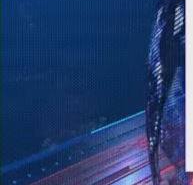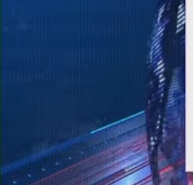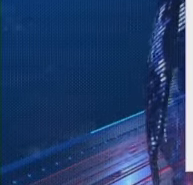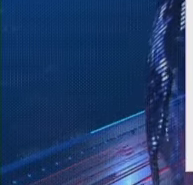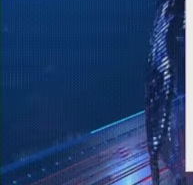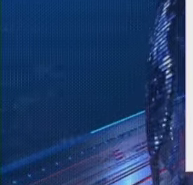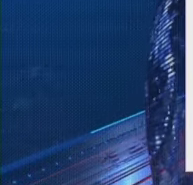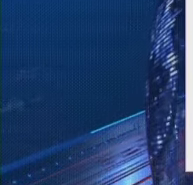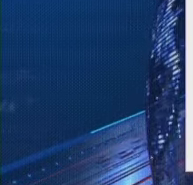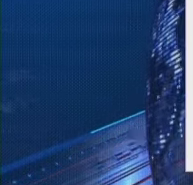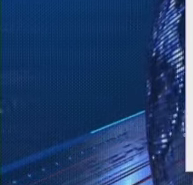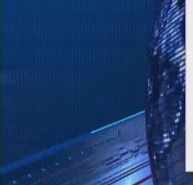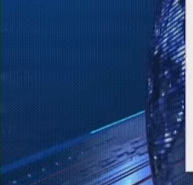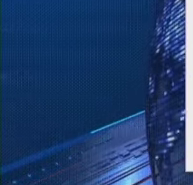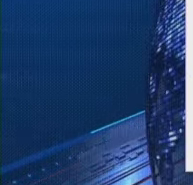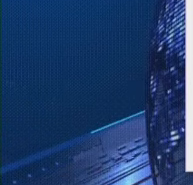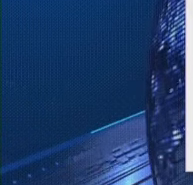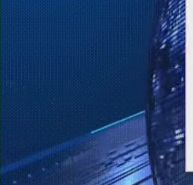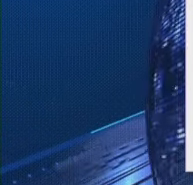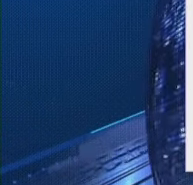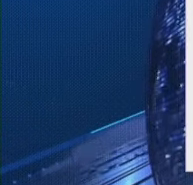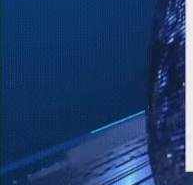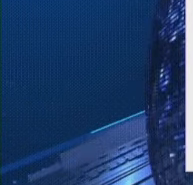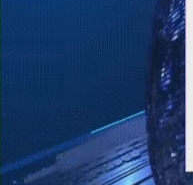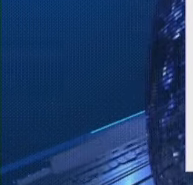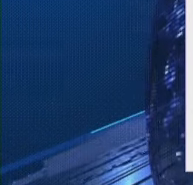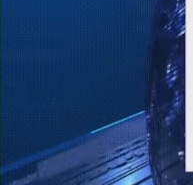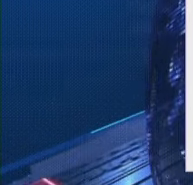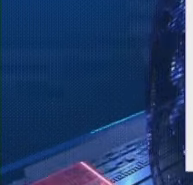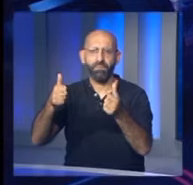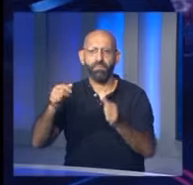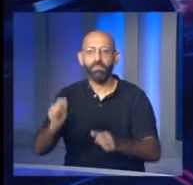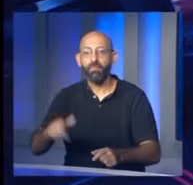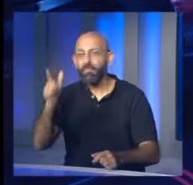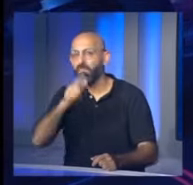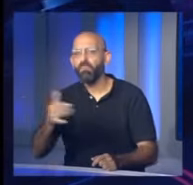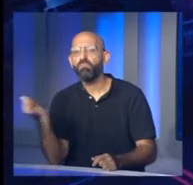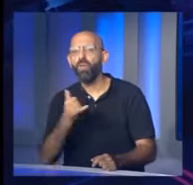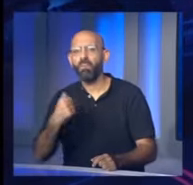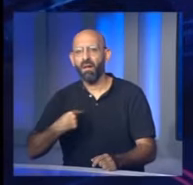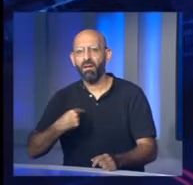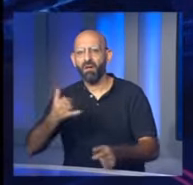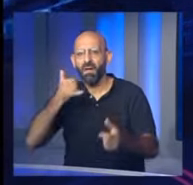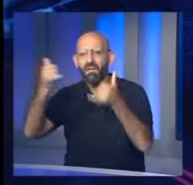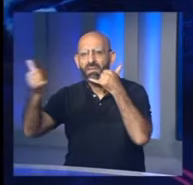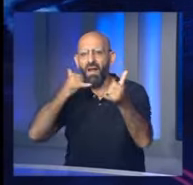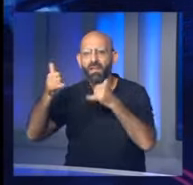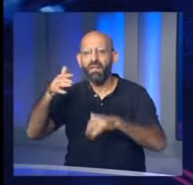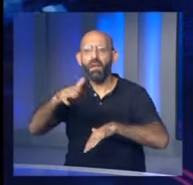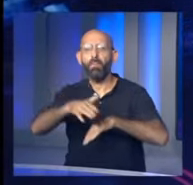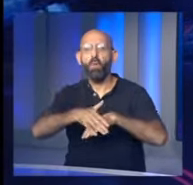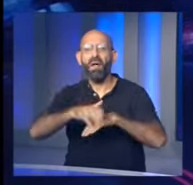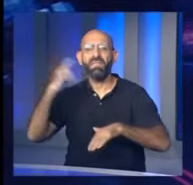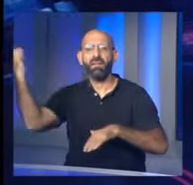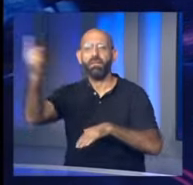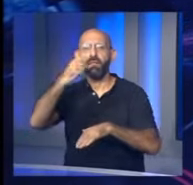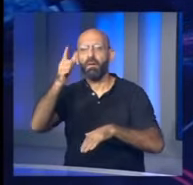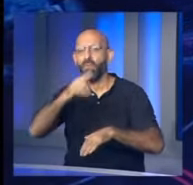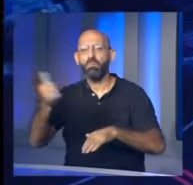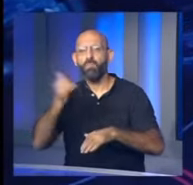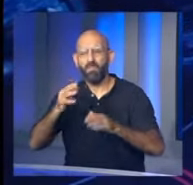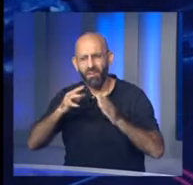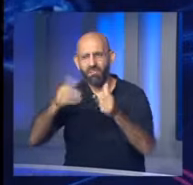هدنه مؤقته لكي يصار الى استئناف البحث في الحلول السياسيه واضاف لقد عبرنا مجددا خلال الاتصالات